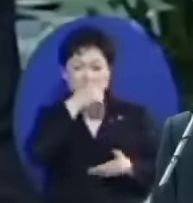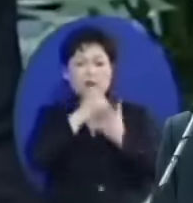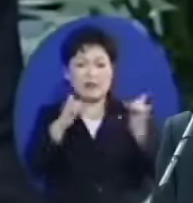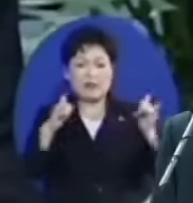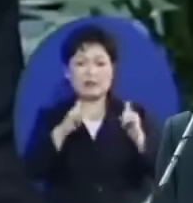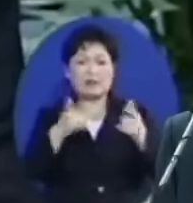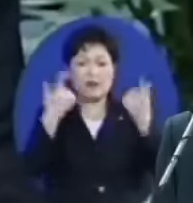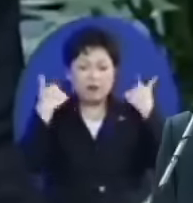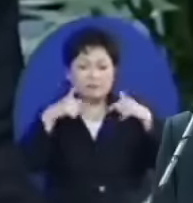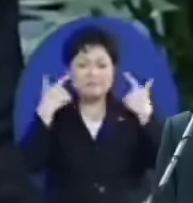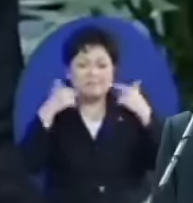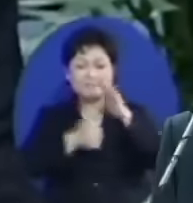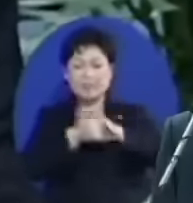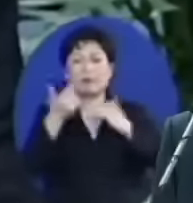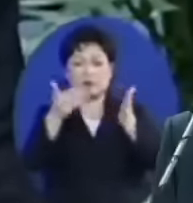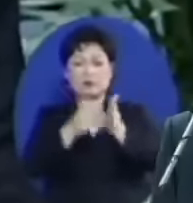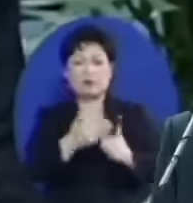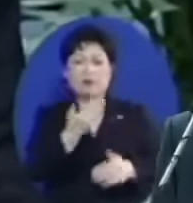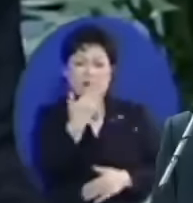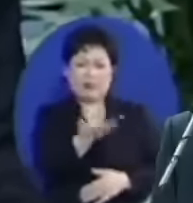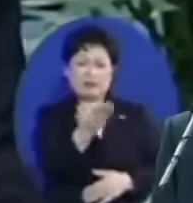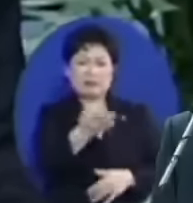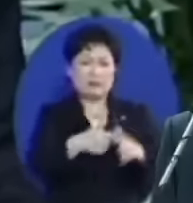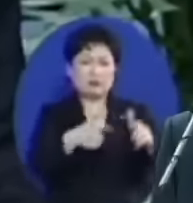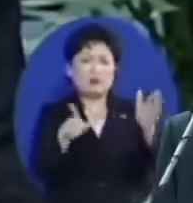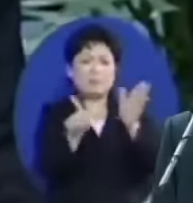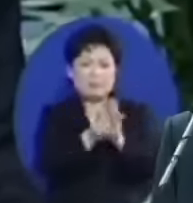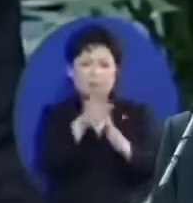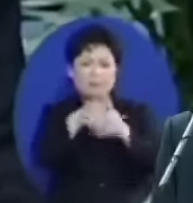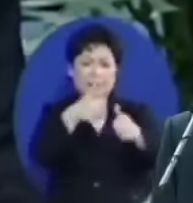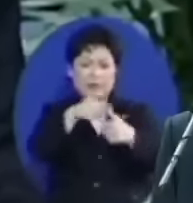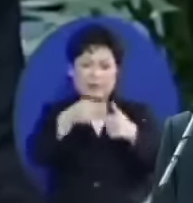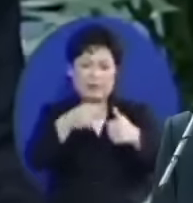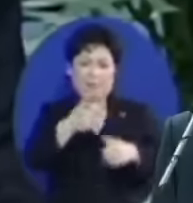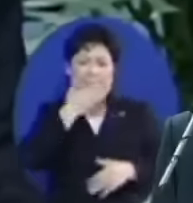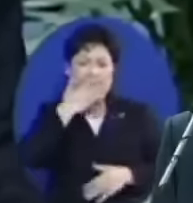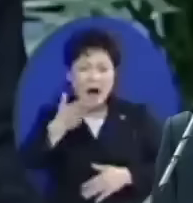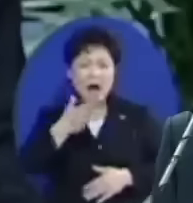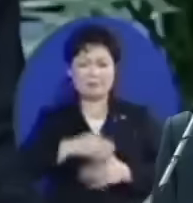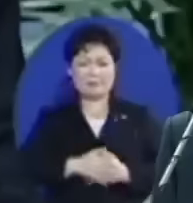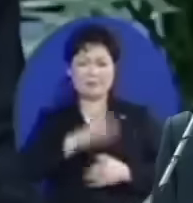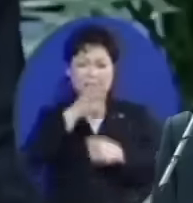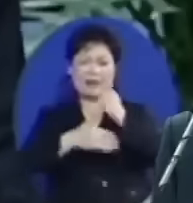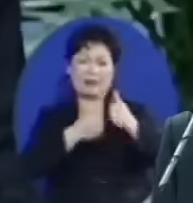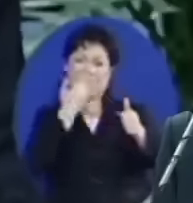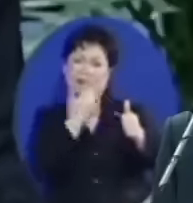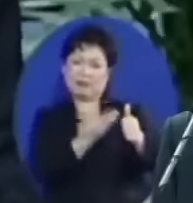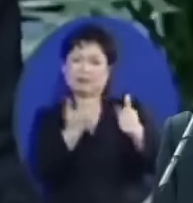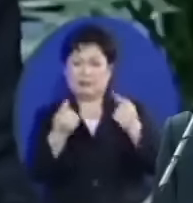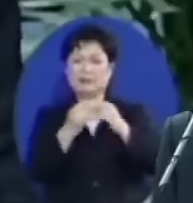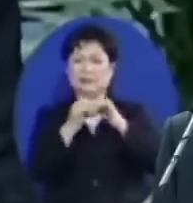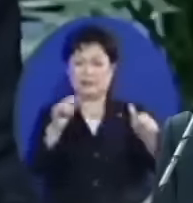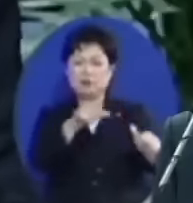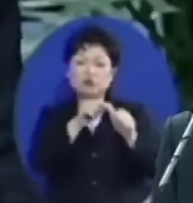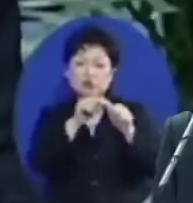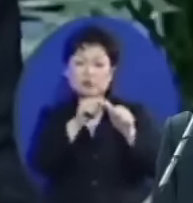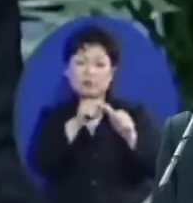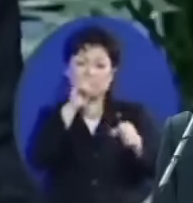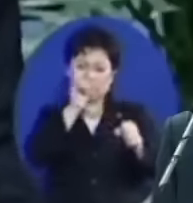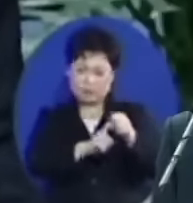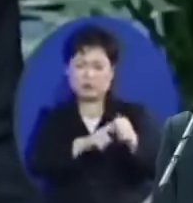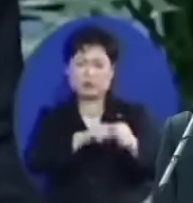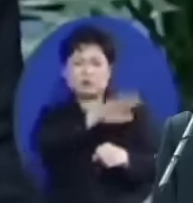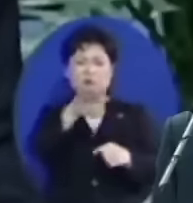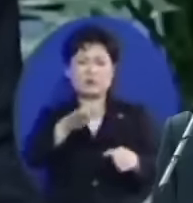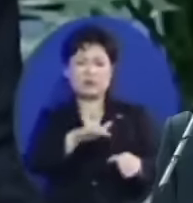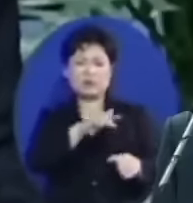언제나 희망을 주십시오. 당신은 예수를 믿고 하나님의 자녀가 될 수가 있습니다. 하나님은 당신 같은 사람을 구원하기 위해서 우리